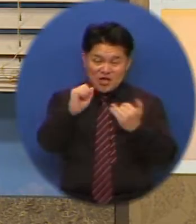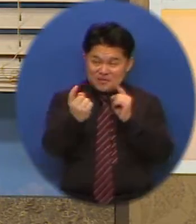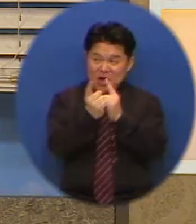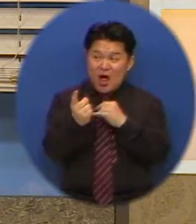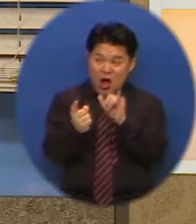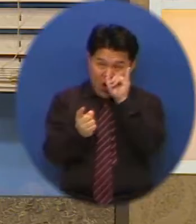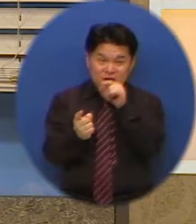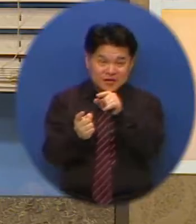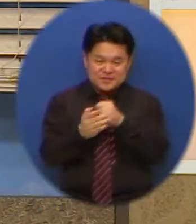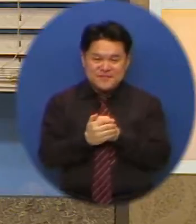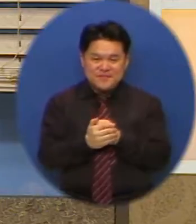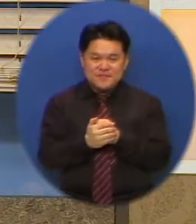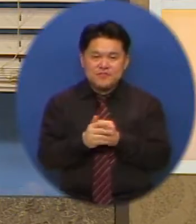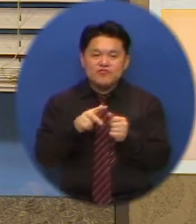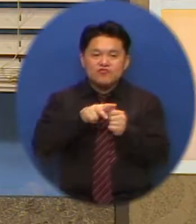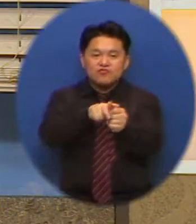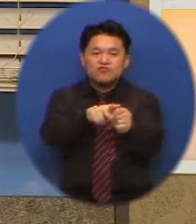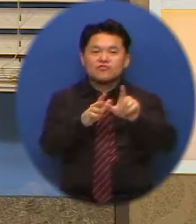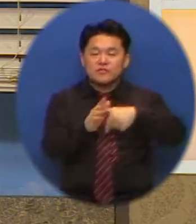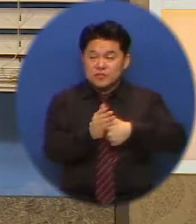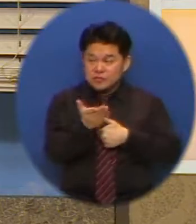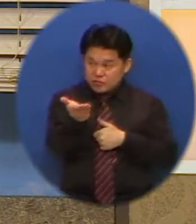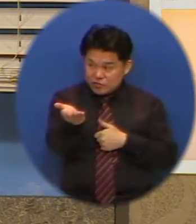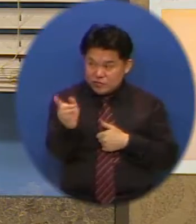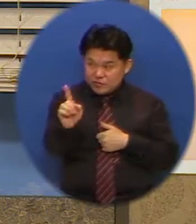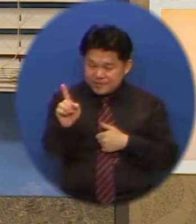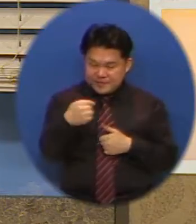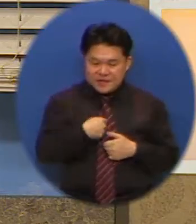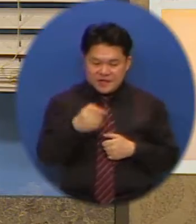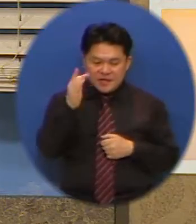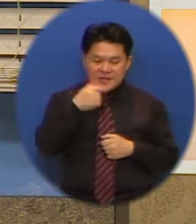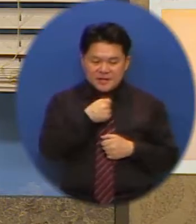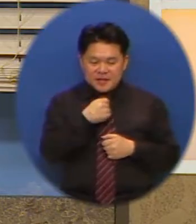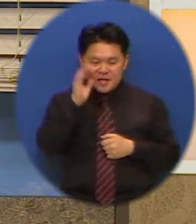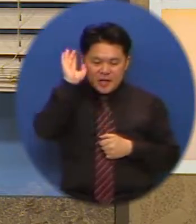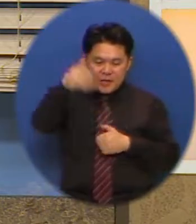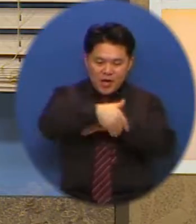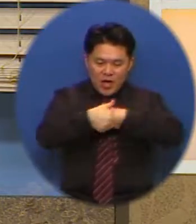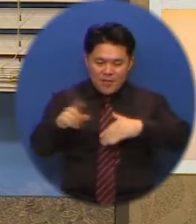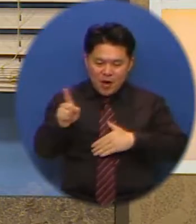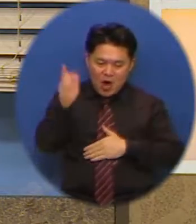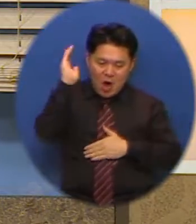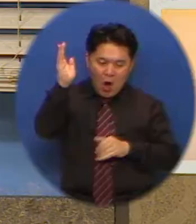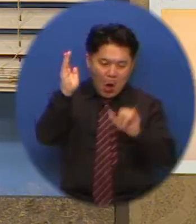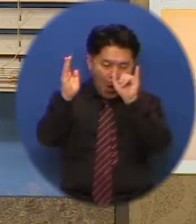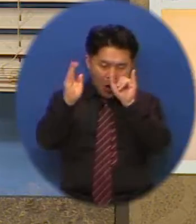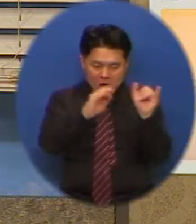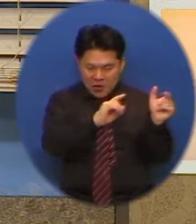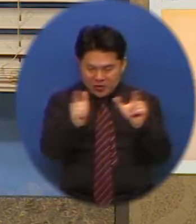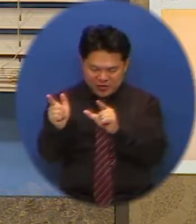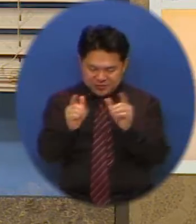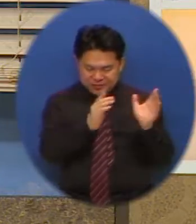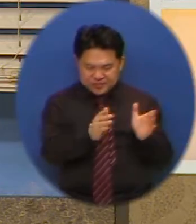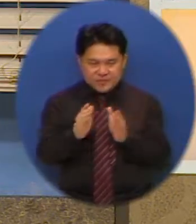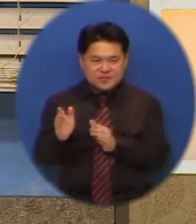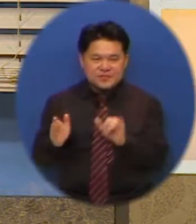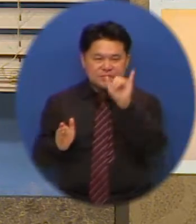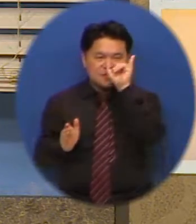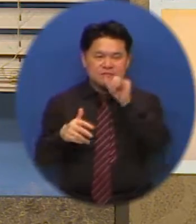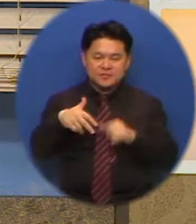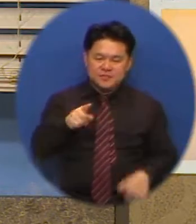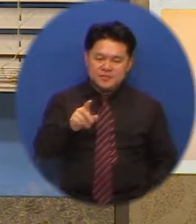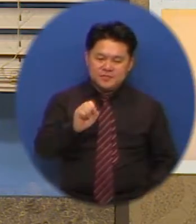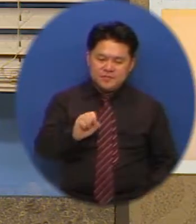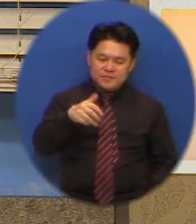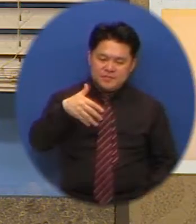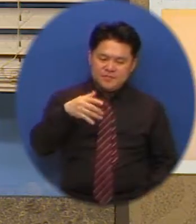뵀지만 그때 이제 후보 당시에 뭐를 하겠다라고 얘기를 하신 것 중에 정리를 해보면은 정체성, 예. 그다음에 뭐